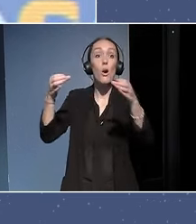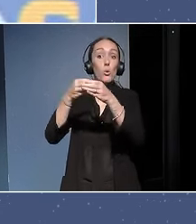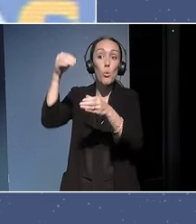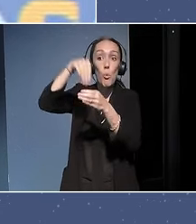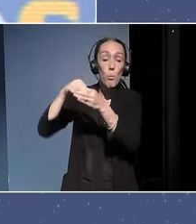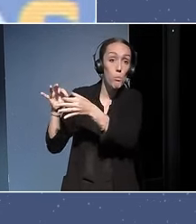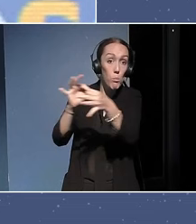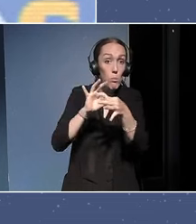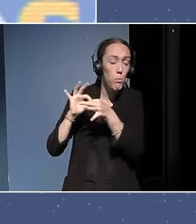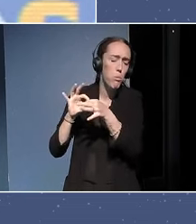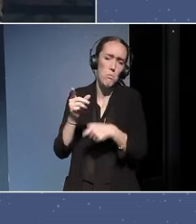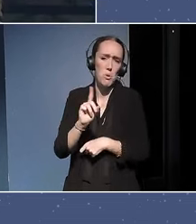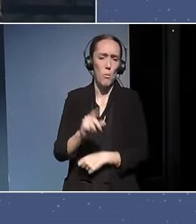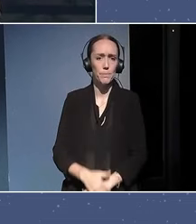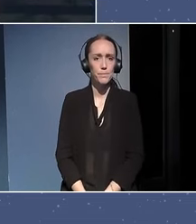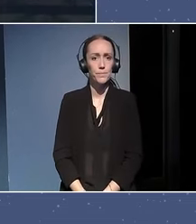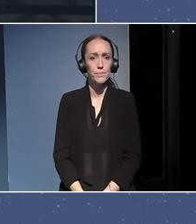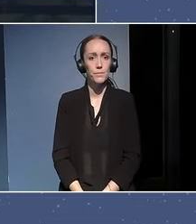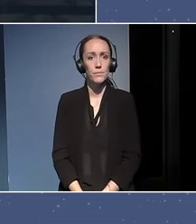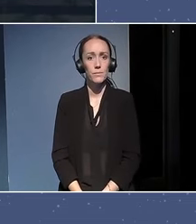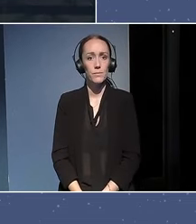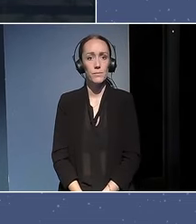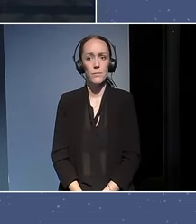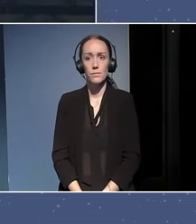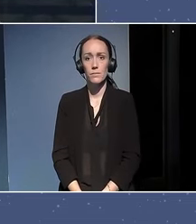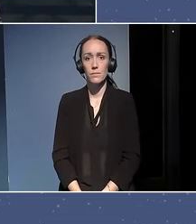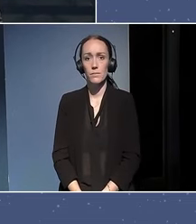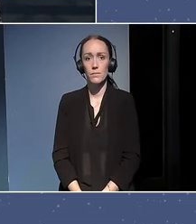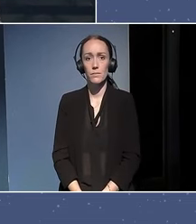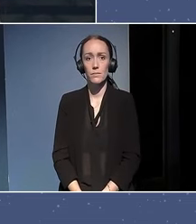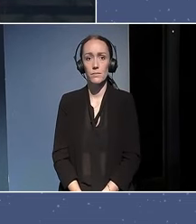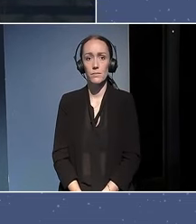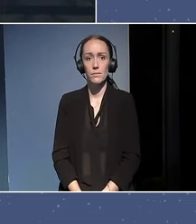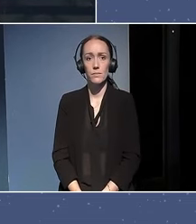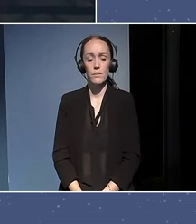filogenetico Ecco questo no